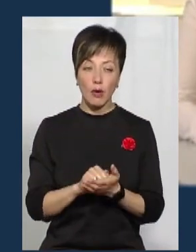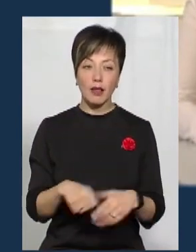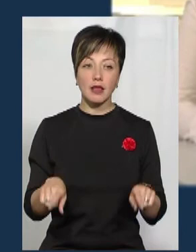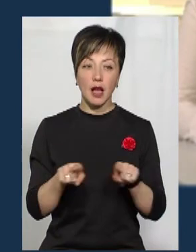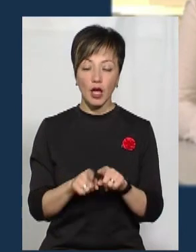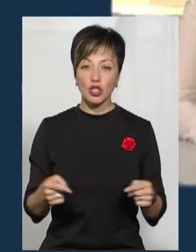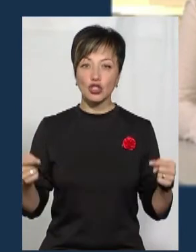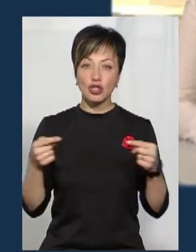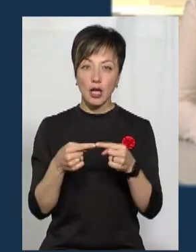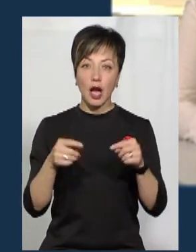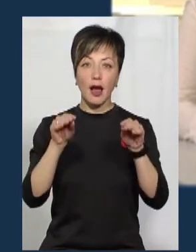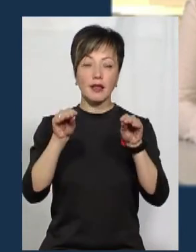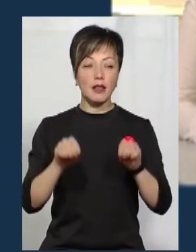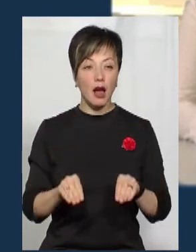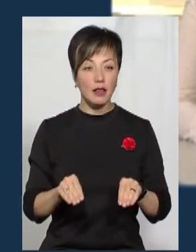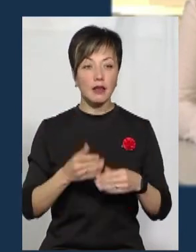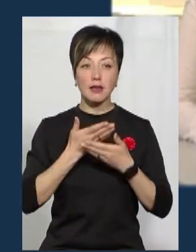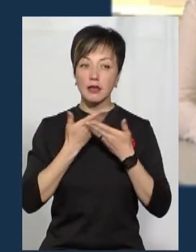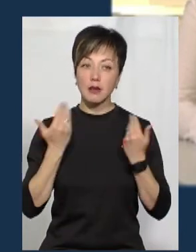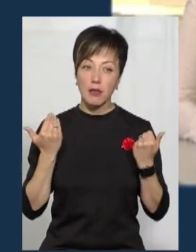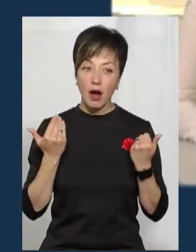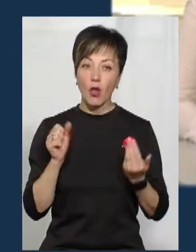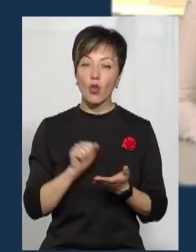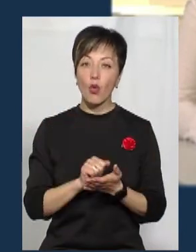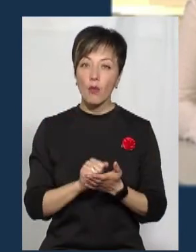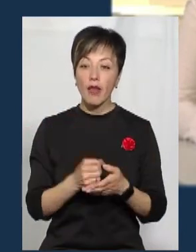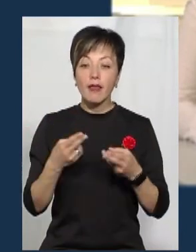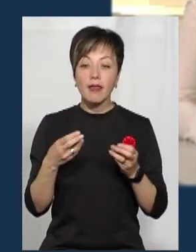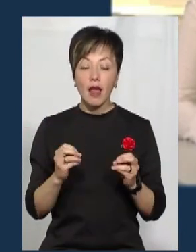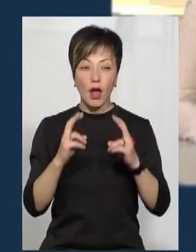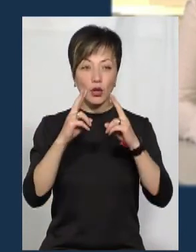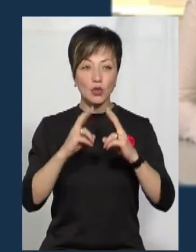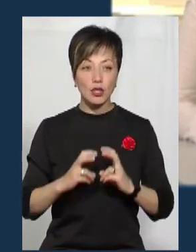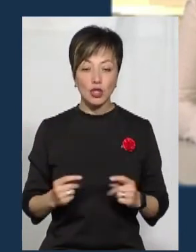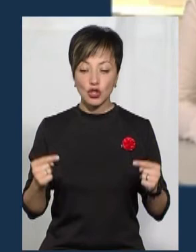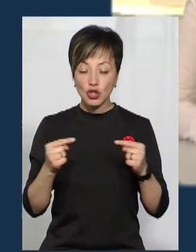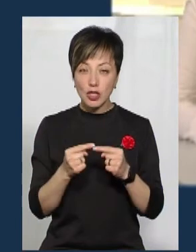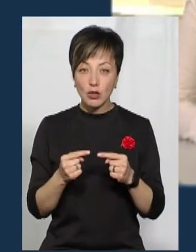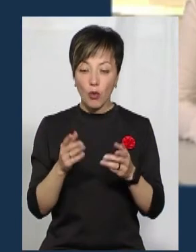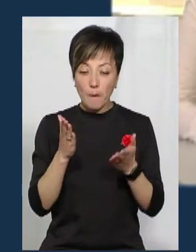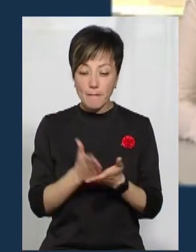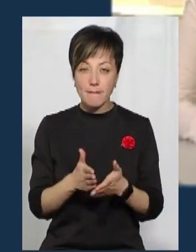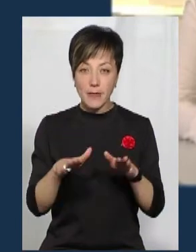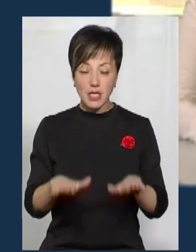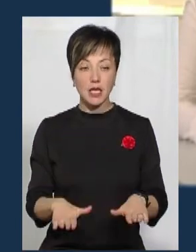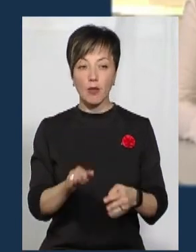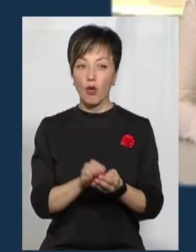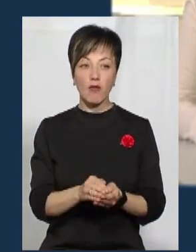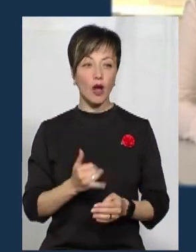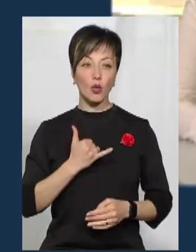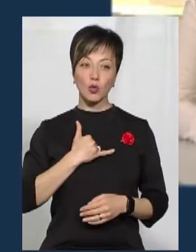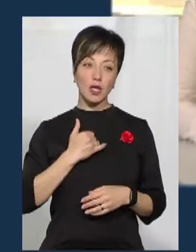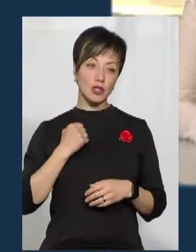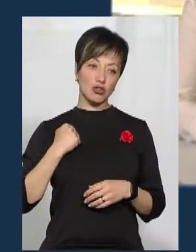таких чітких даних немає, на жаль. Таких документів, де би дослідити, де чітко вказано місця поховання, в нас немає,